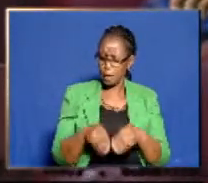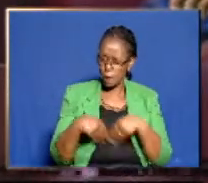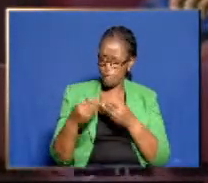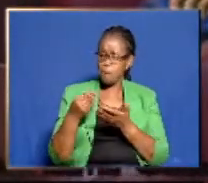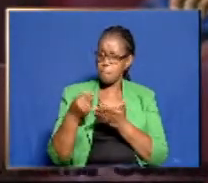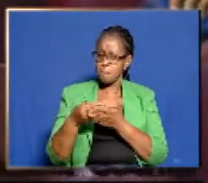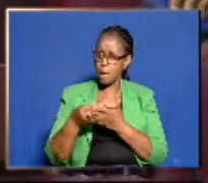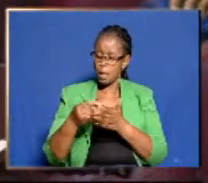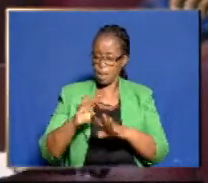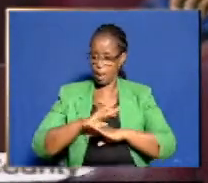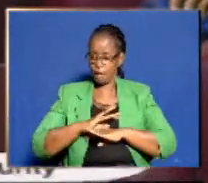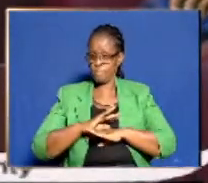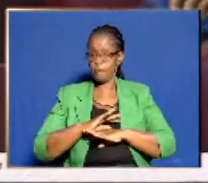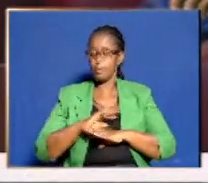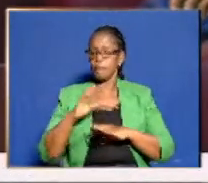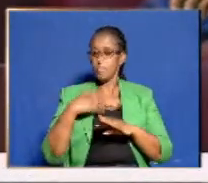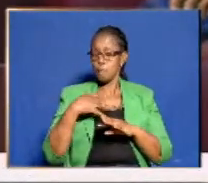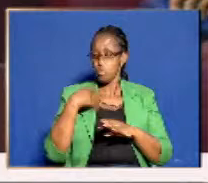wale wanaoshika zile pesa